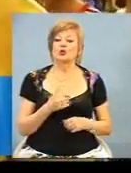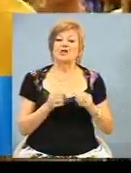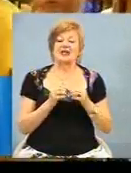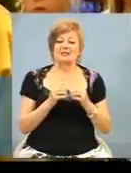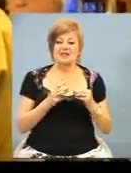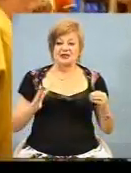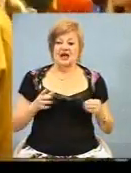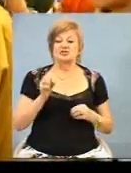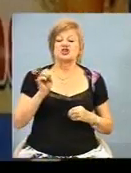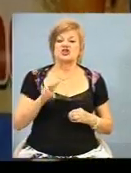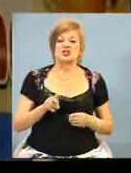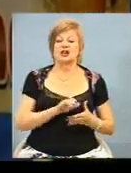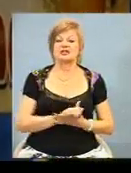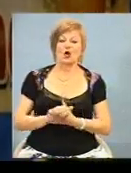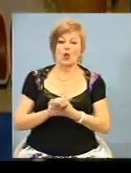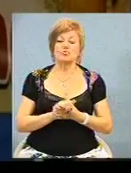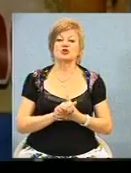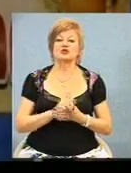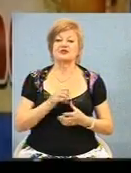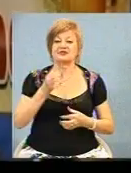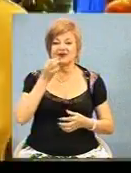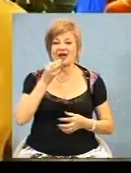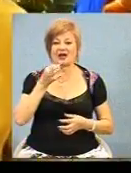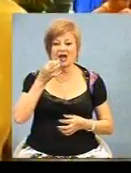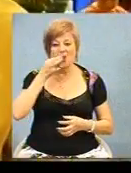15 членів спілки пасічників. На сьогодні